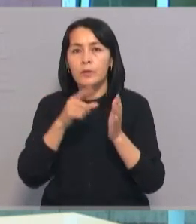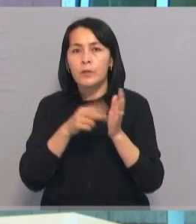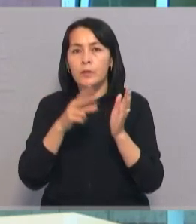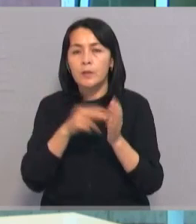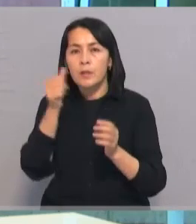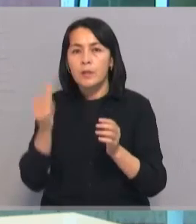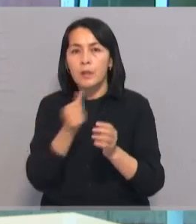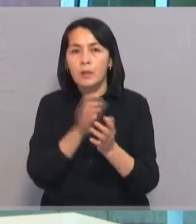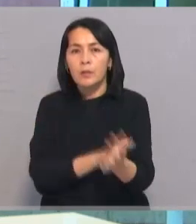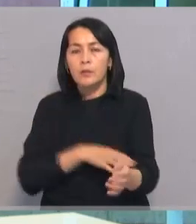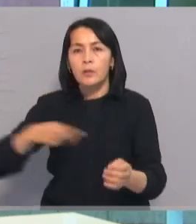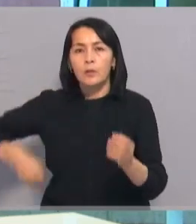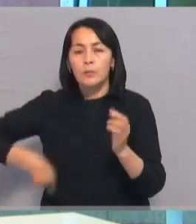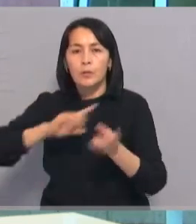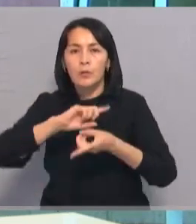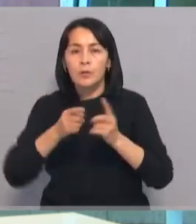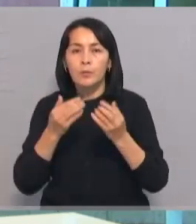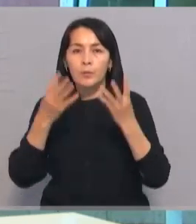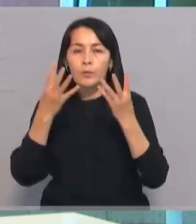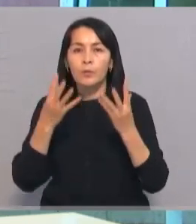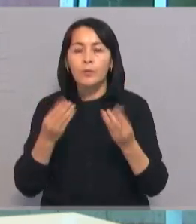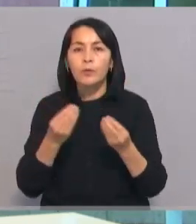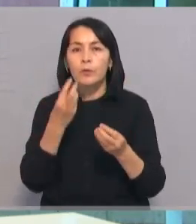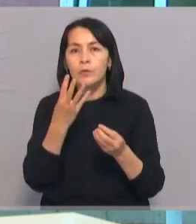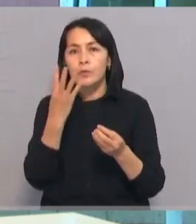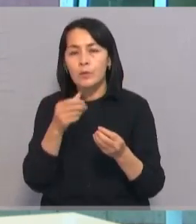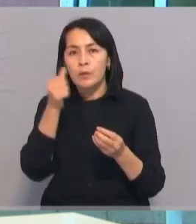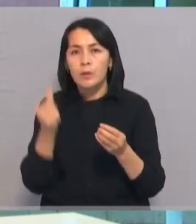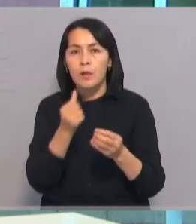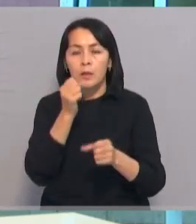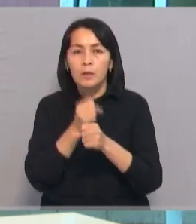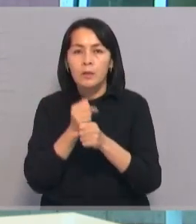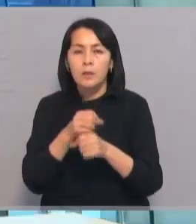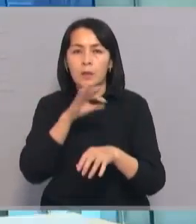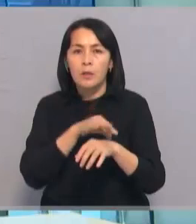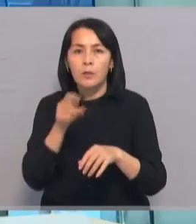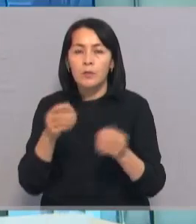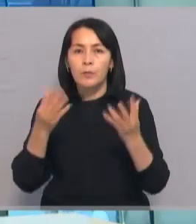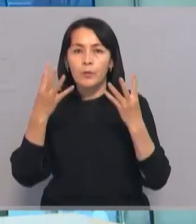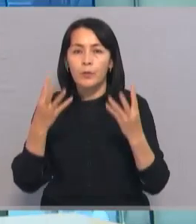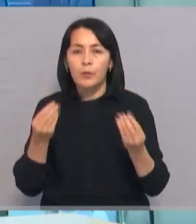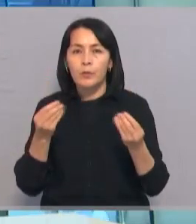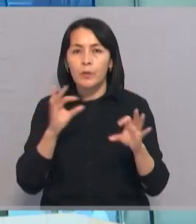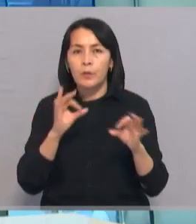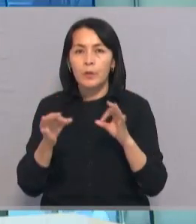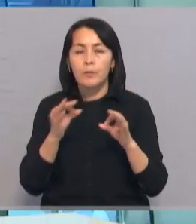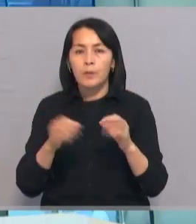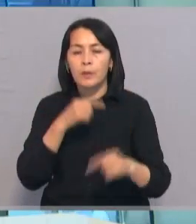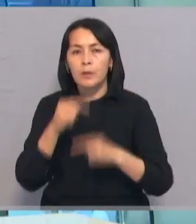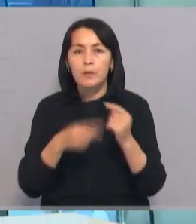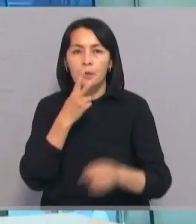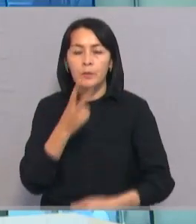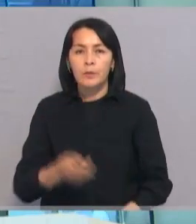7-8 сағатқа созылатын бүйрек трансплантациясы бұл жолы 3-4 сағатта жасалған. Науқастың бүгіндегі жағдайы қалай, әріптесім